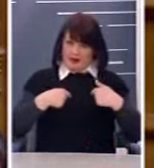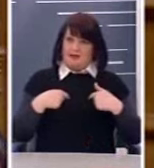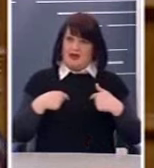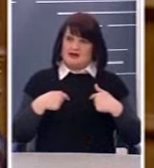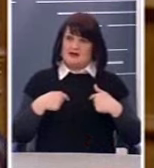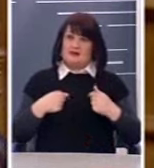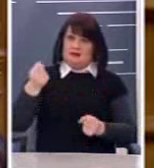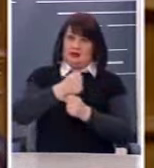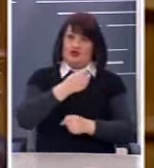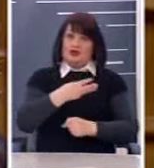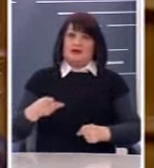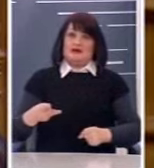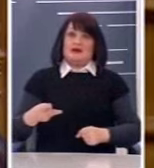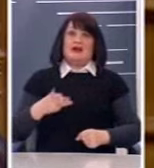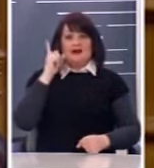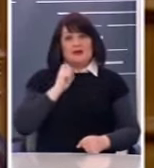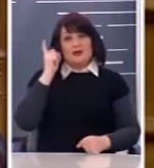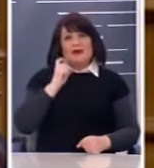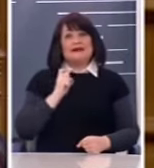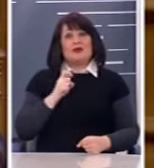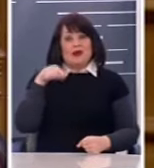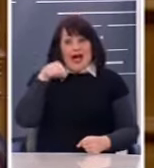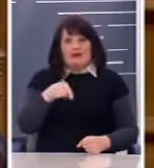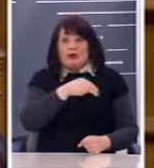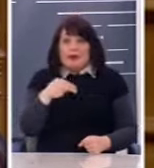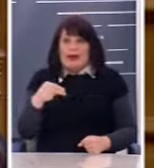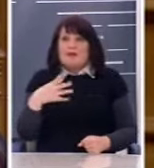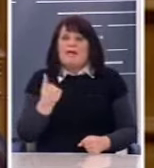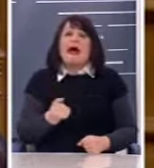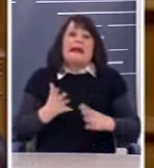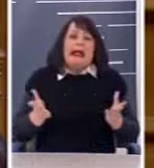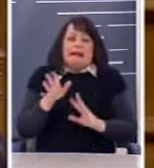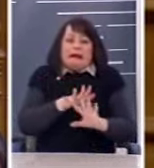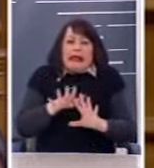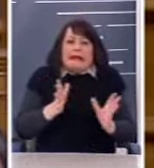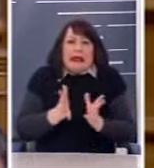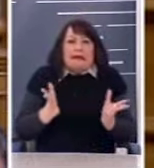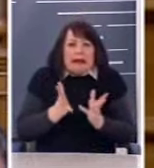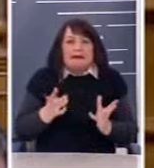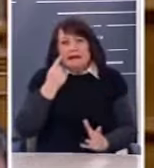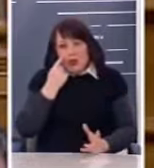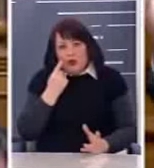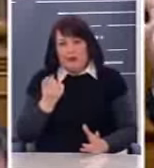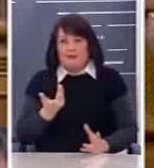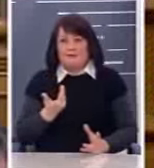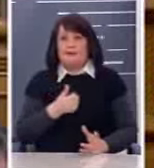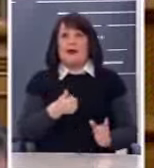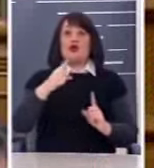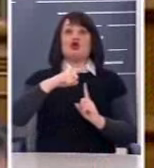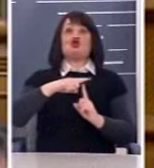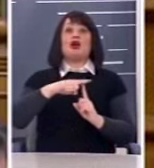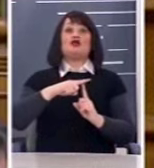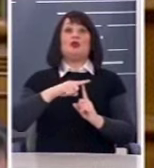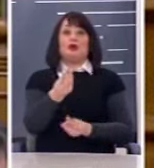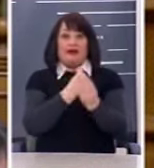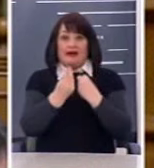αυτό. Πόσα χρόνια γνωρίζουμε ότι εκεί υπάρχει καπνός, εγώ λέω, να δούμε αν υπάρχει φωτιά. Μόνο ο Τσοχατζόπουλος θα έχει κάνει όλα σε αυτή τη